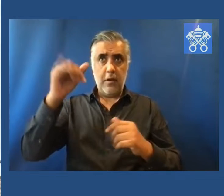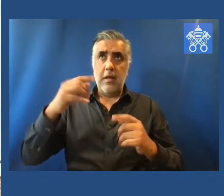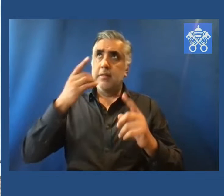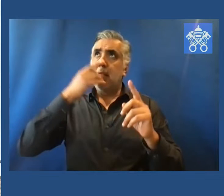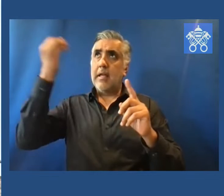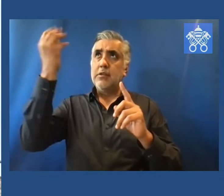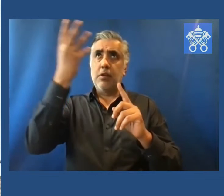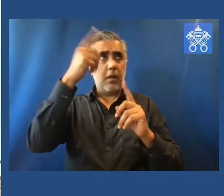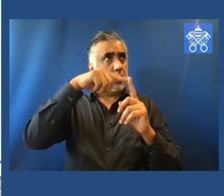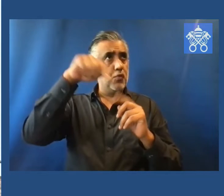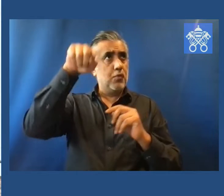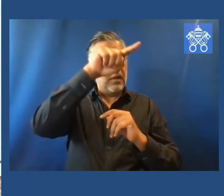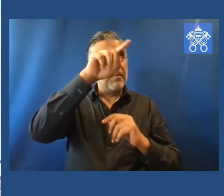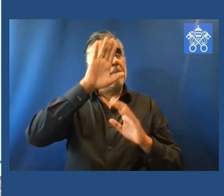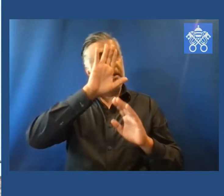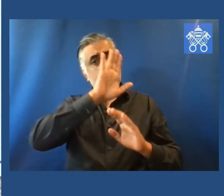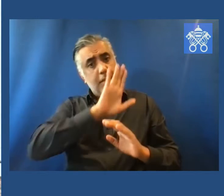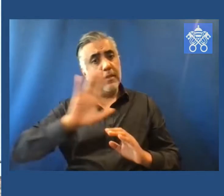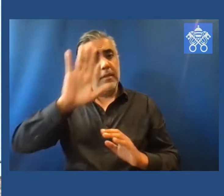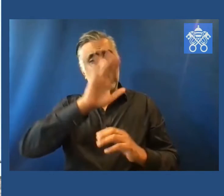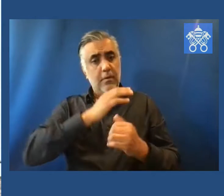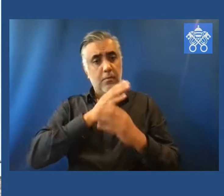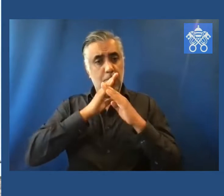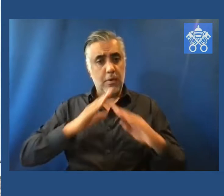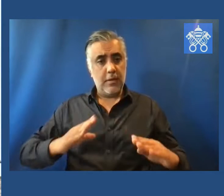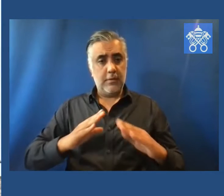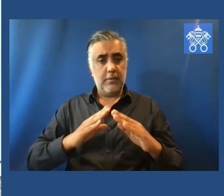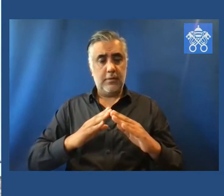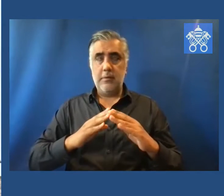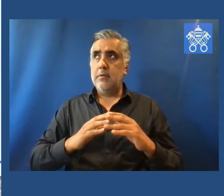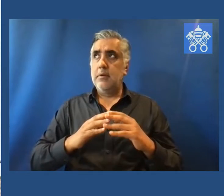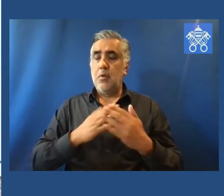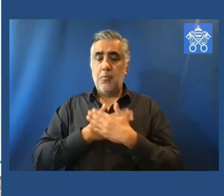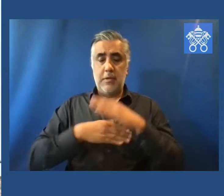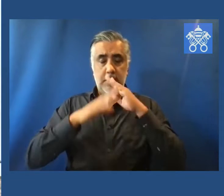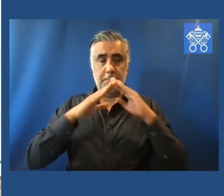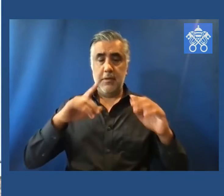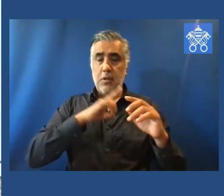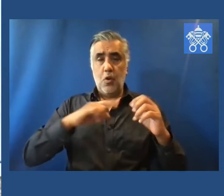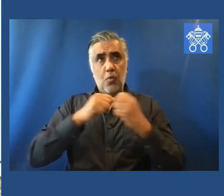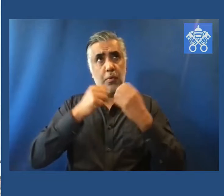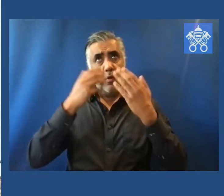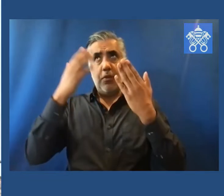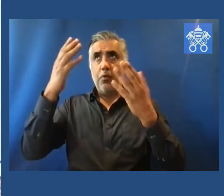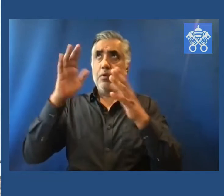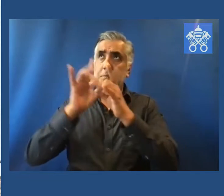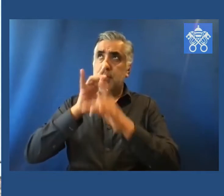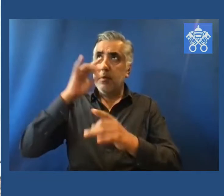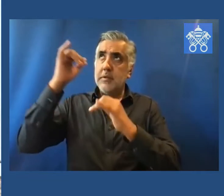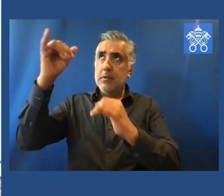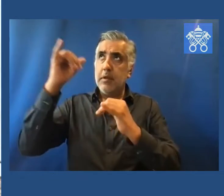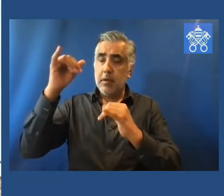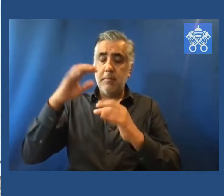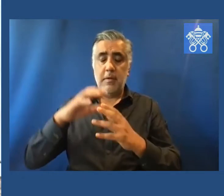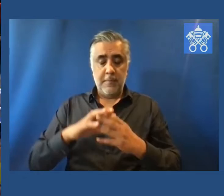a teis. Requiescant in pace. Amen. Sit nomen Domine benedictum. Ex hoc nunc et usque in saeculum. Aiutorium